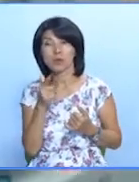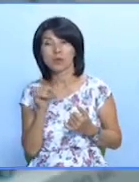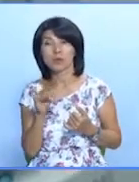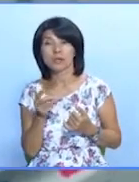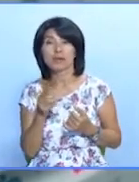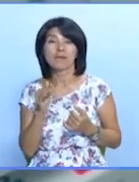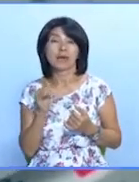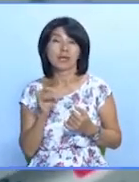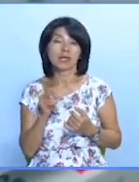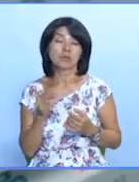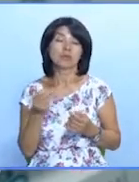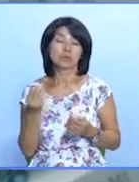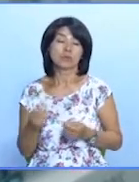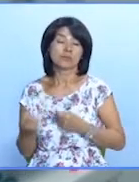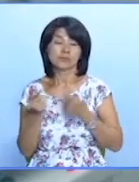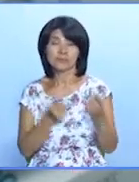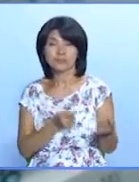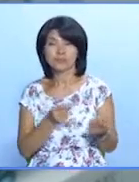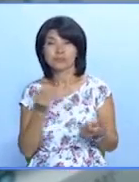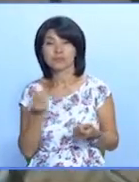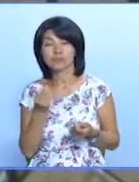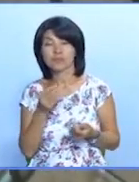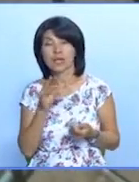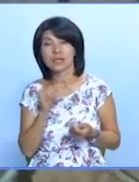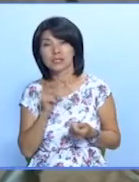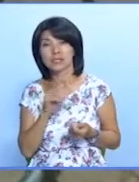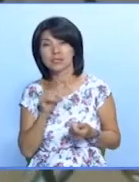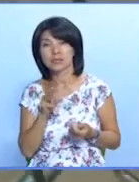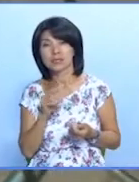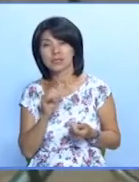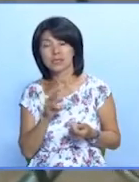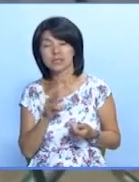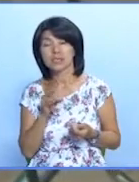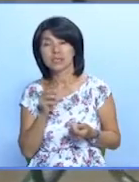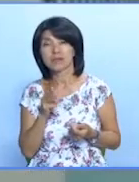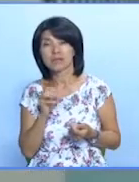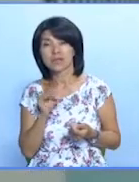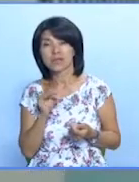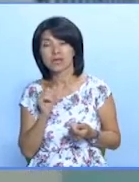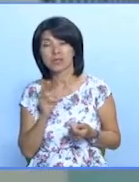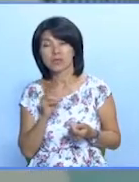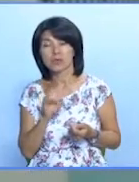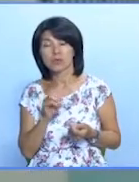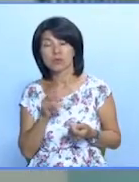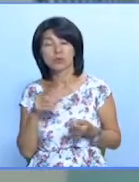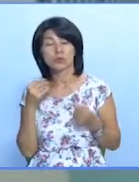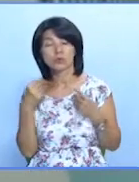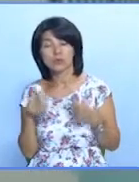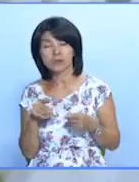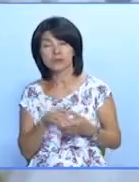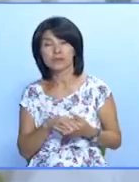лекарственных препаратов, в том числе самые популярные антибиотики – азитромицин, цефтриаксон и другие. Павлодарцам не стоит переживать, считает Наталья